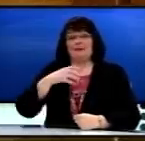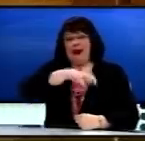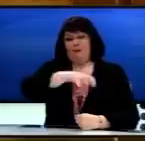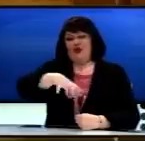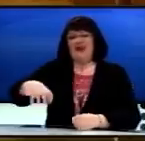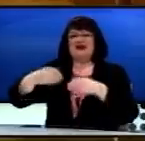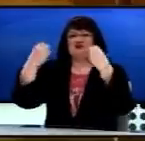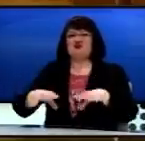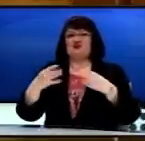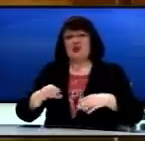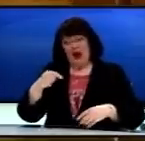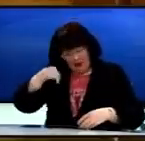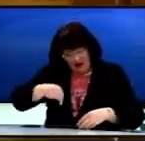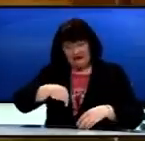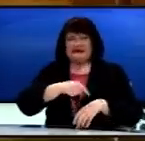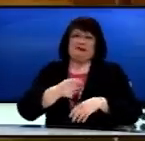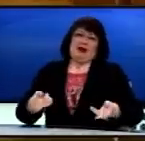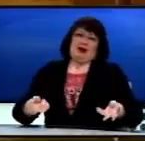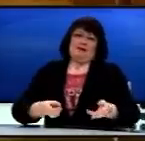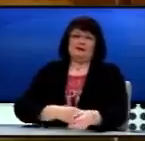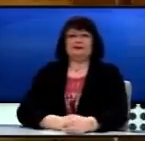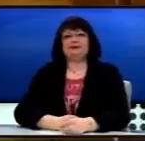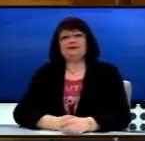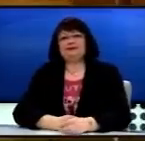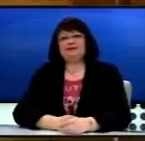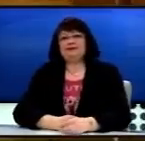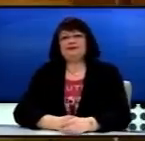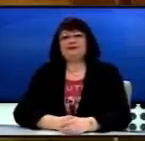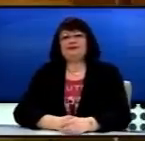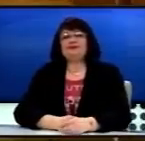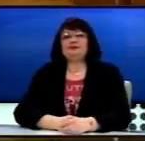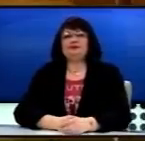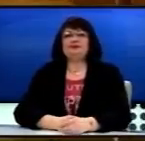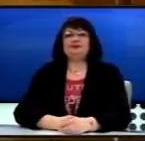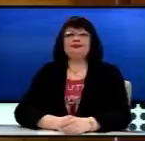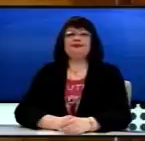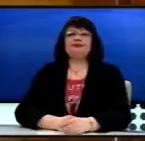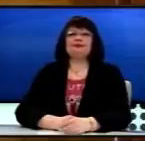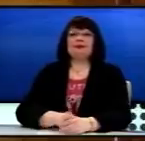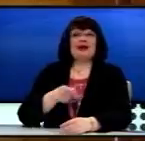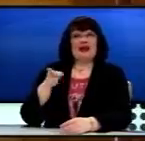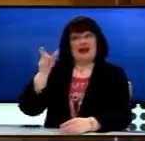πολύ χειρότερη από αυτήν που είναι σήμερα. Επειδή λοιπόν όλοι έχουν μια ιστορία,